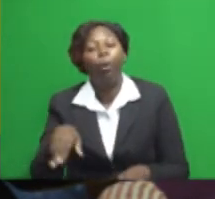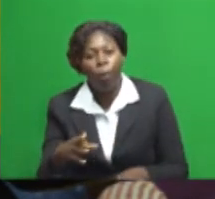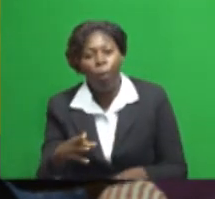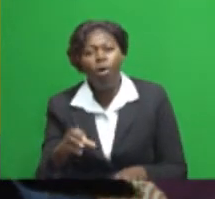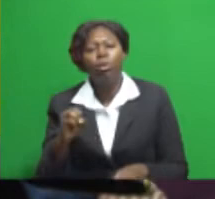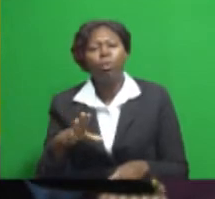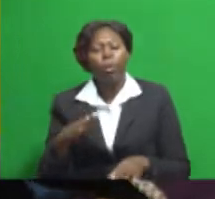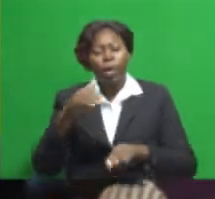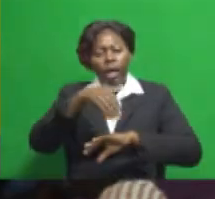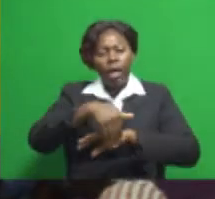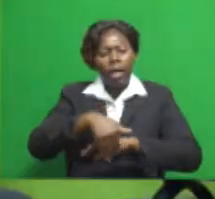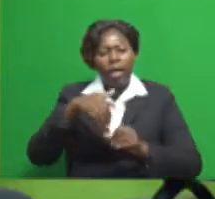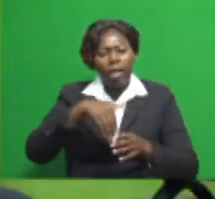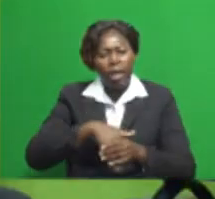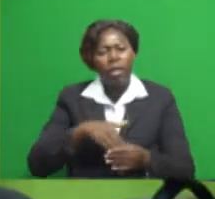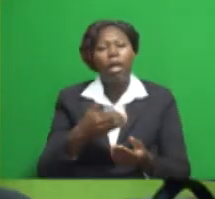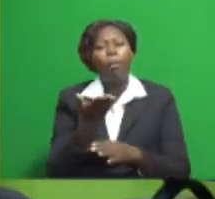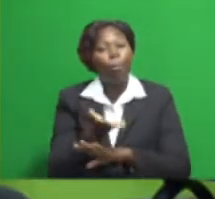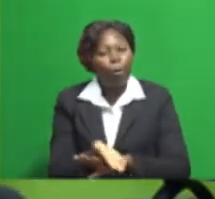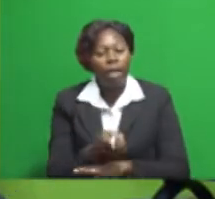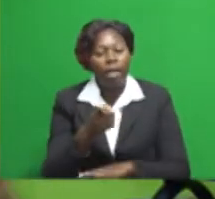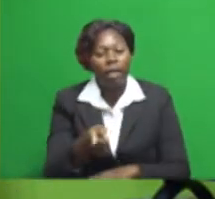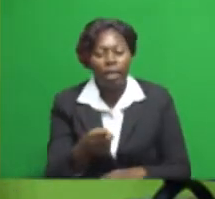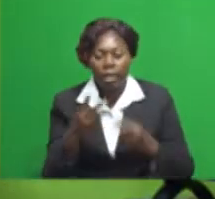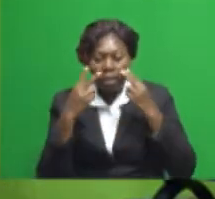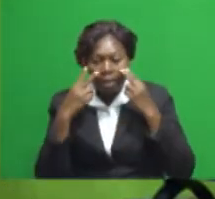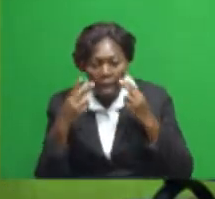kwakare akandogara Ninive.